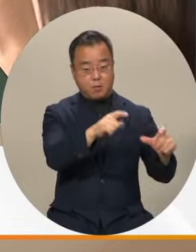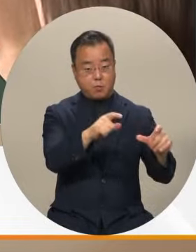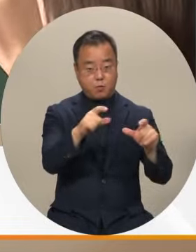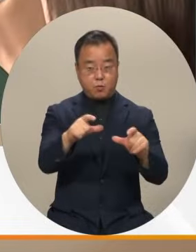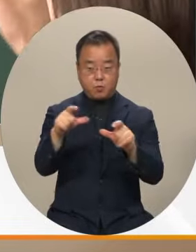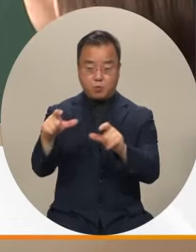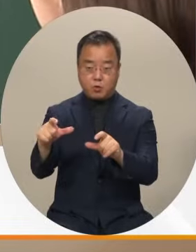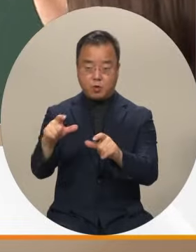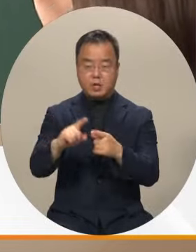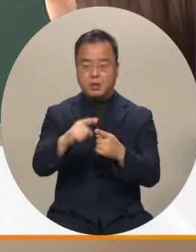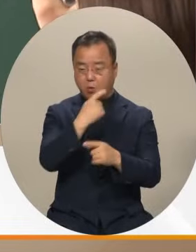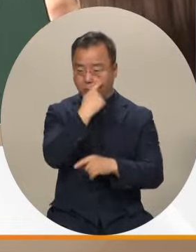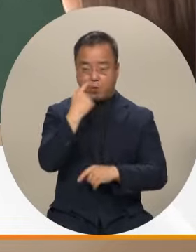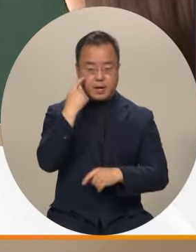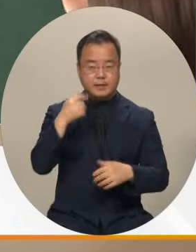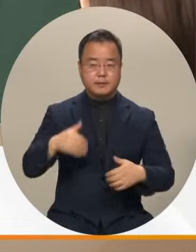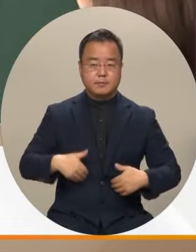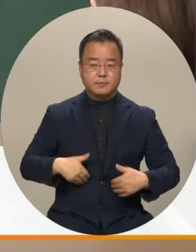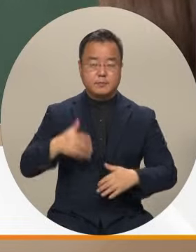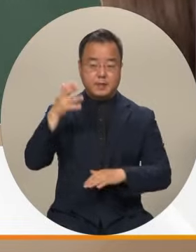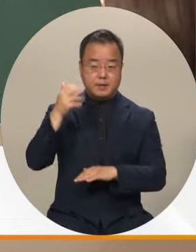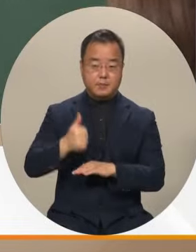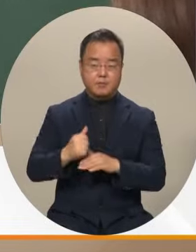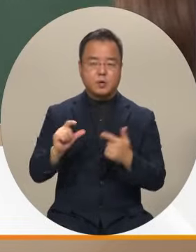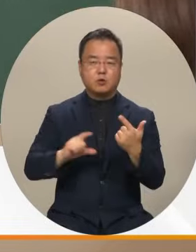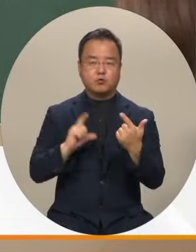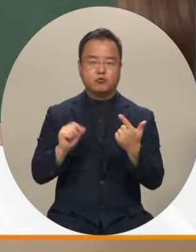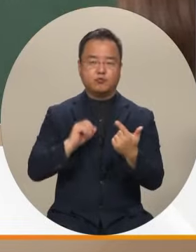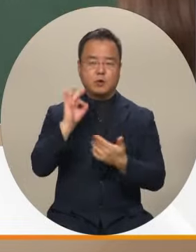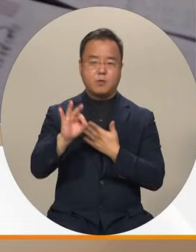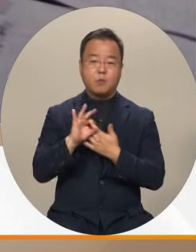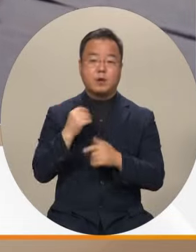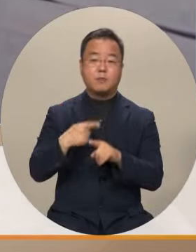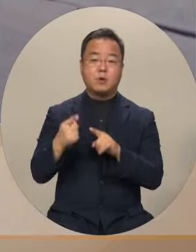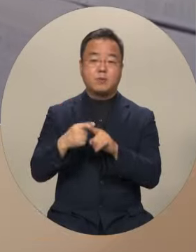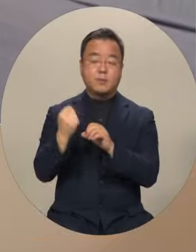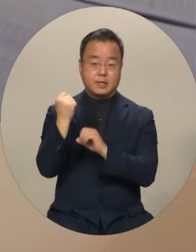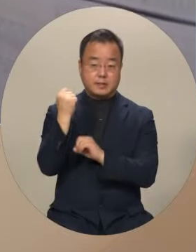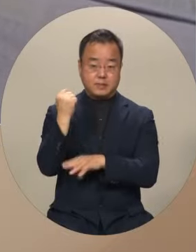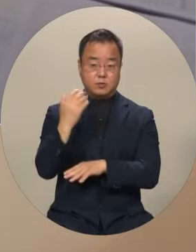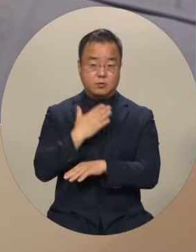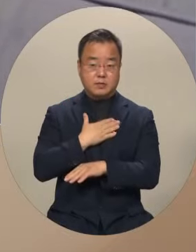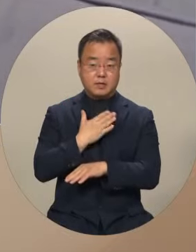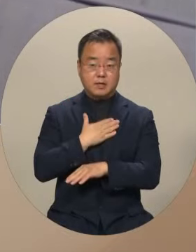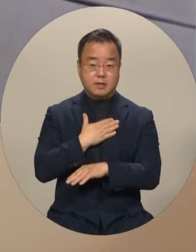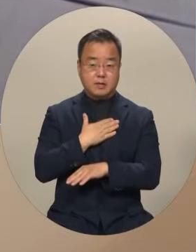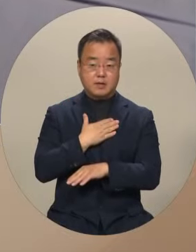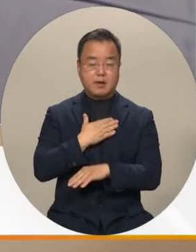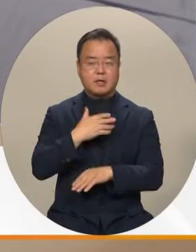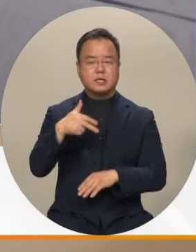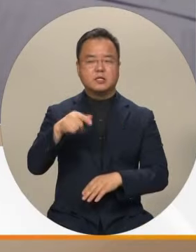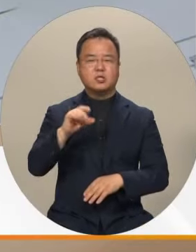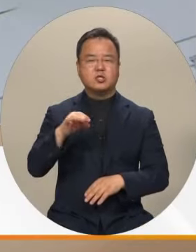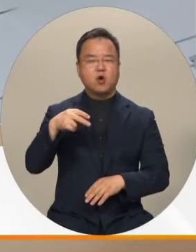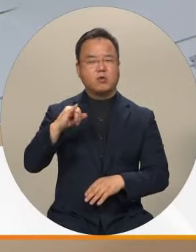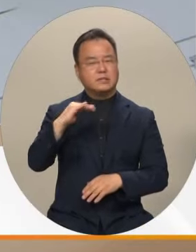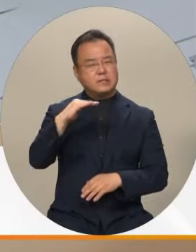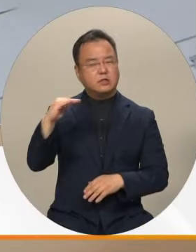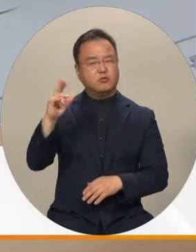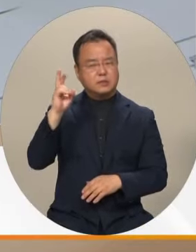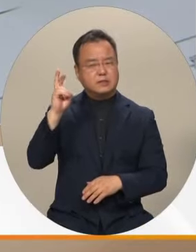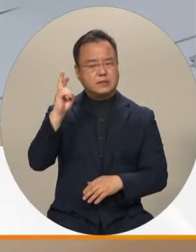것도 필요합니다 마지막으로 월 모의 평가 등을 기반으로 자신의 정시 가능 라인을 확인하고 수시